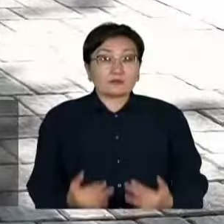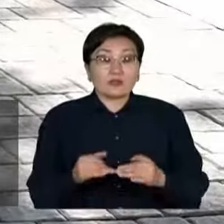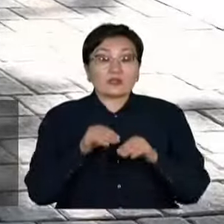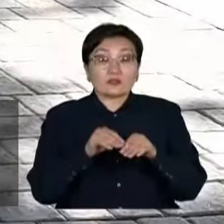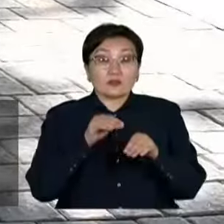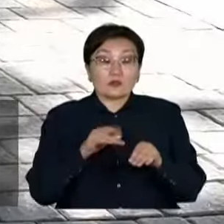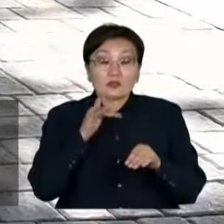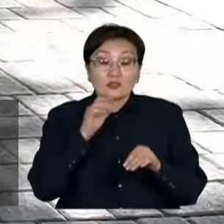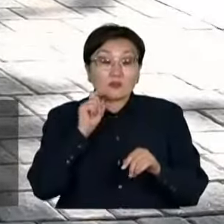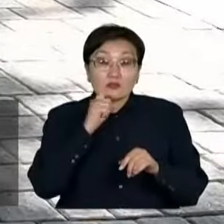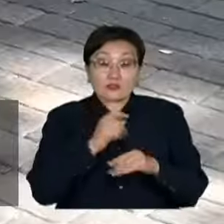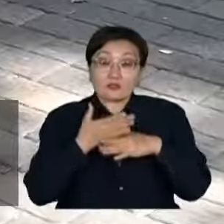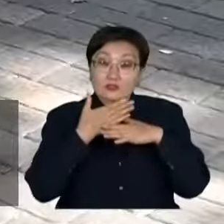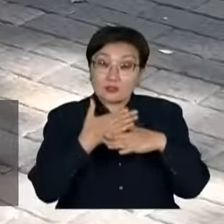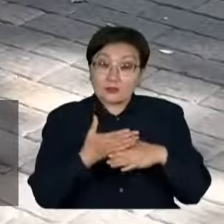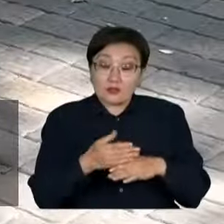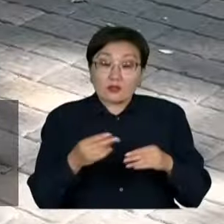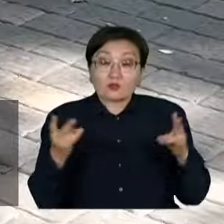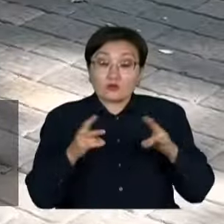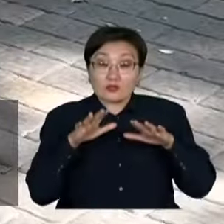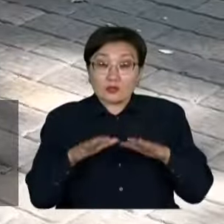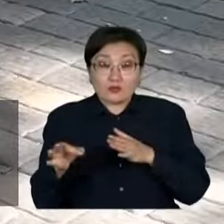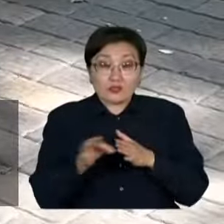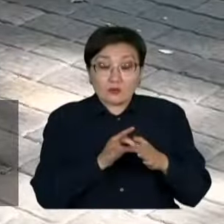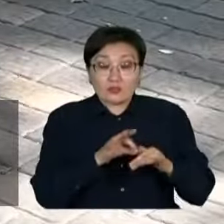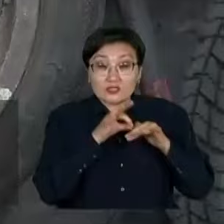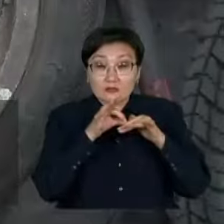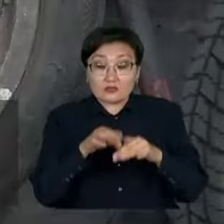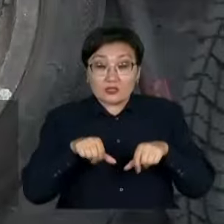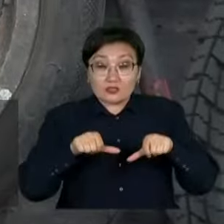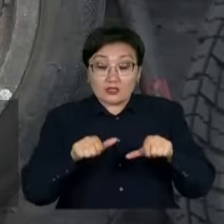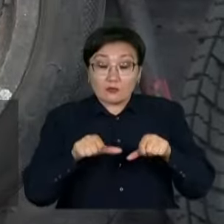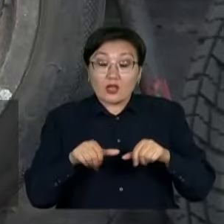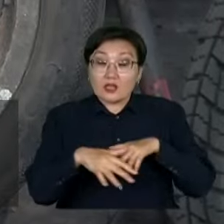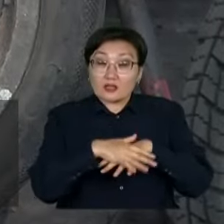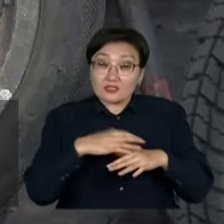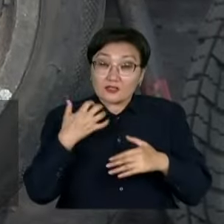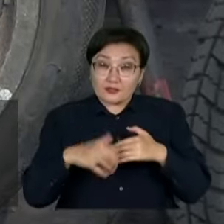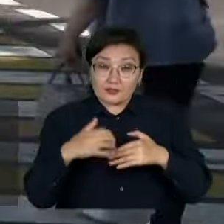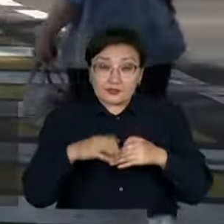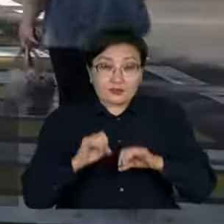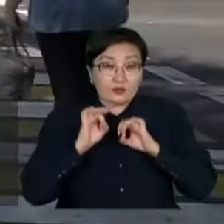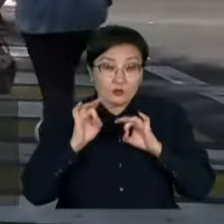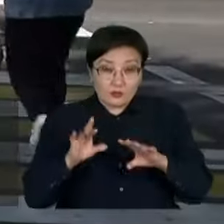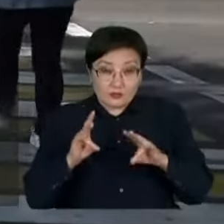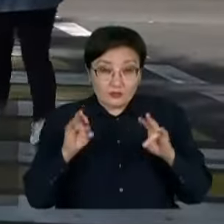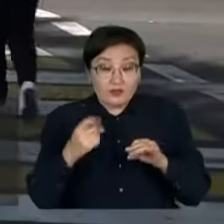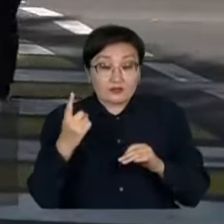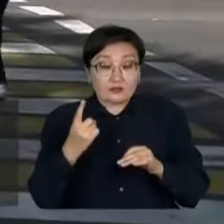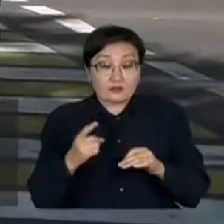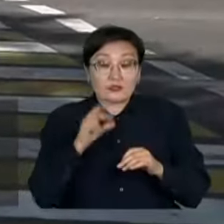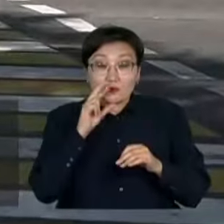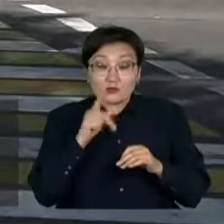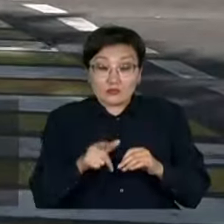Кептелісте уақытты үнемдеуге көмектесіп, қалаған орныңызға лезде жеткізетін самокат тұрғындар арасында танымалдылыққа ие бүгінде. Алайда бір ғана аңдамай